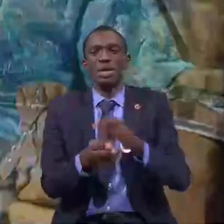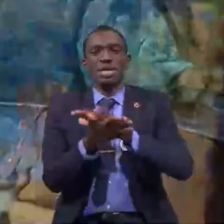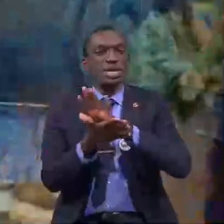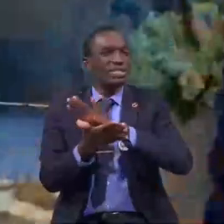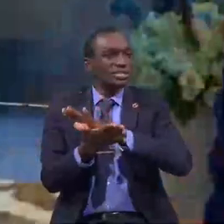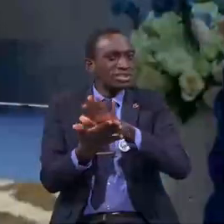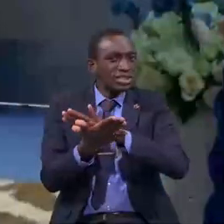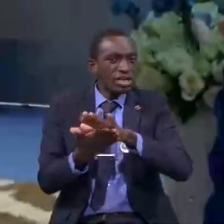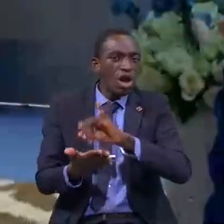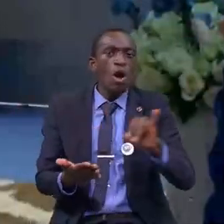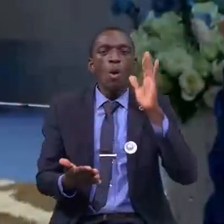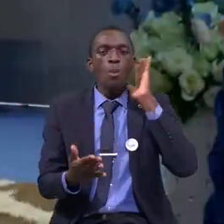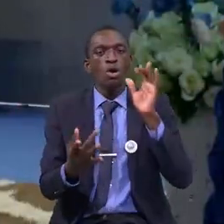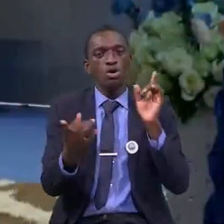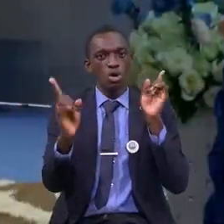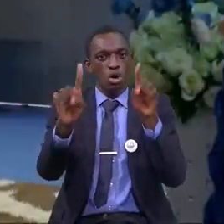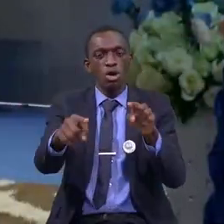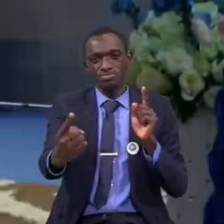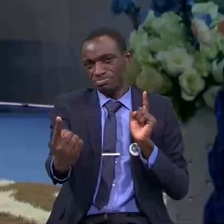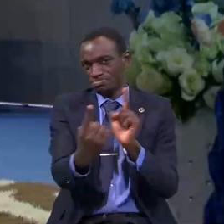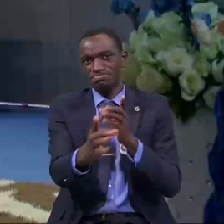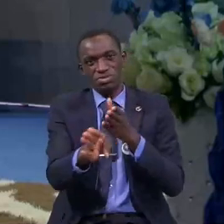La purification te parviendra directement ce soir.